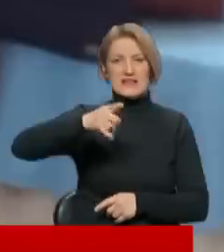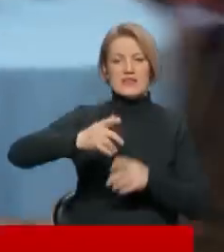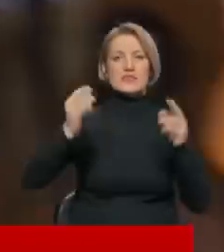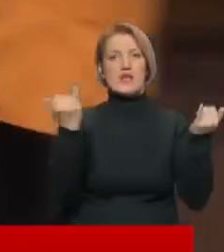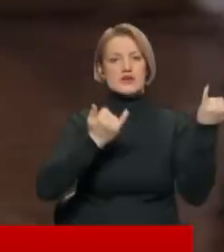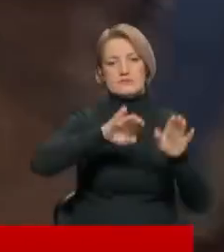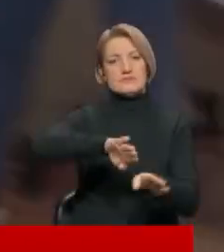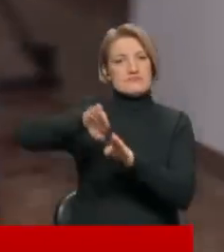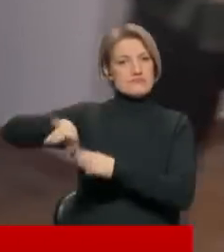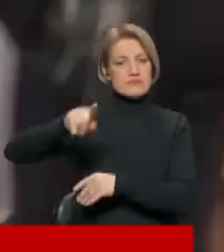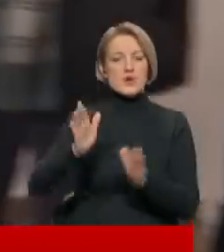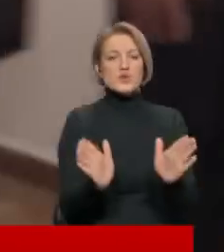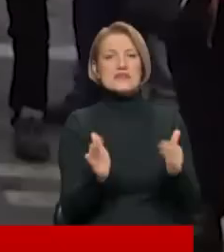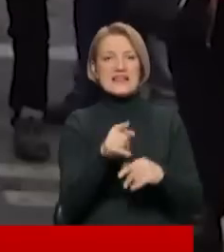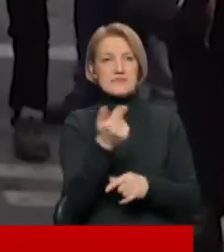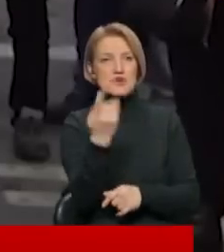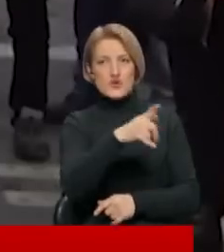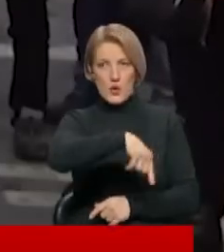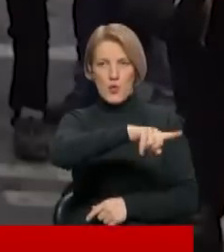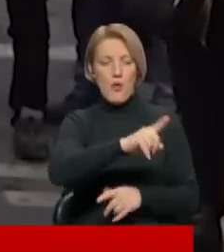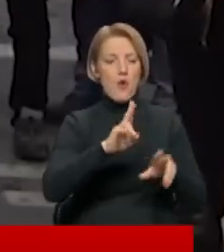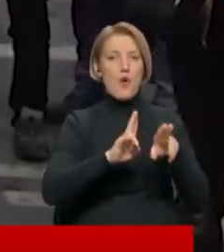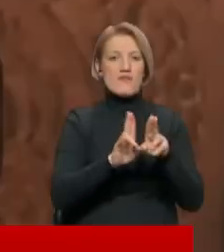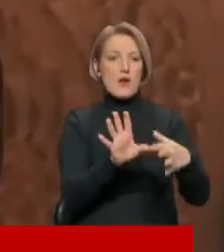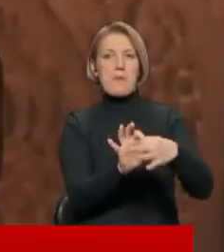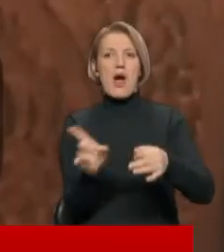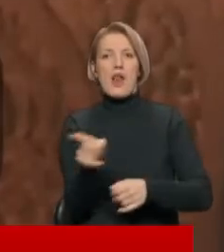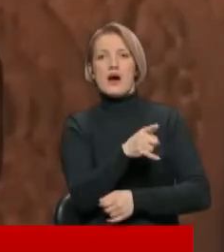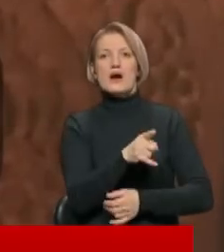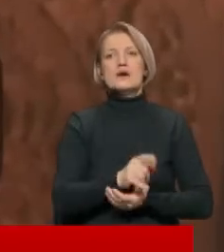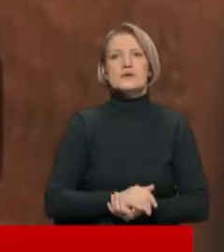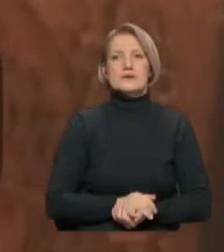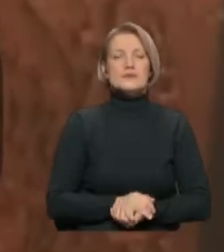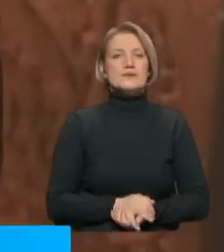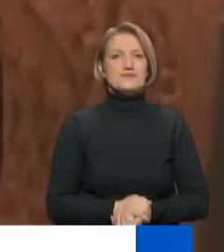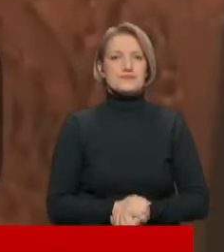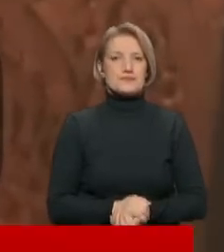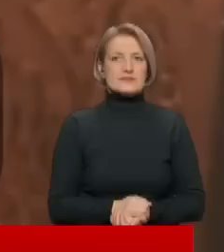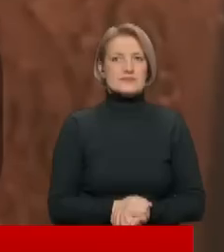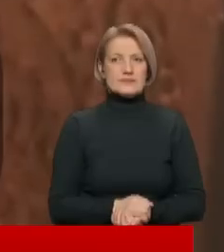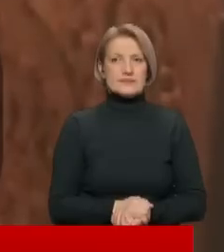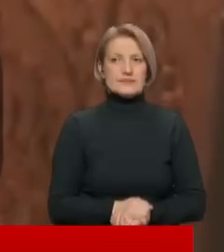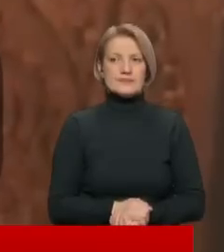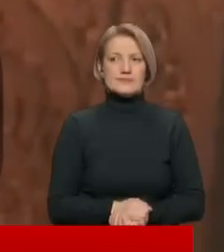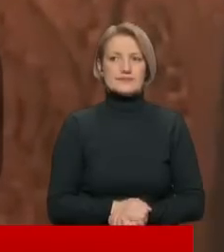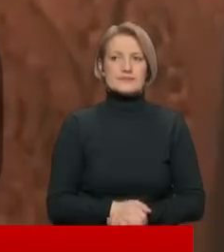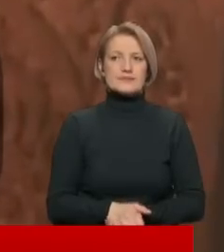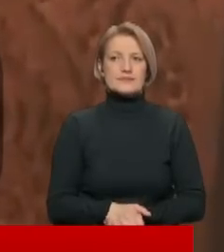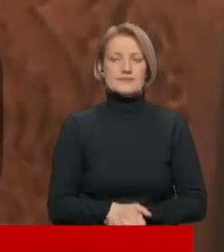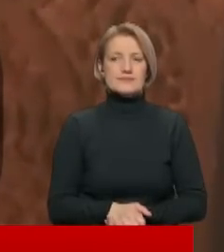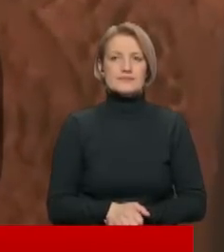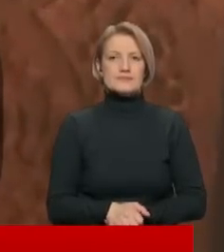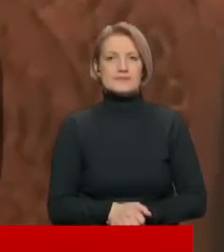dışına çıkardı Ama küçük sendikaların da birçoğu o konfederasyonlara bağlı zaten tartışılan bir durumda sendikalar Bu açıklamayla